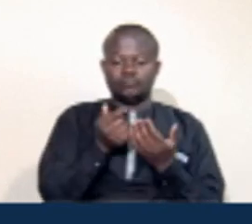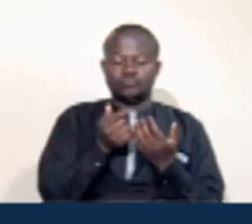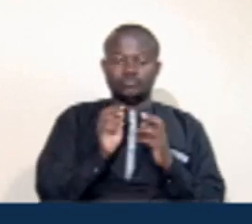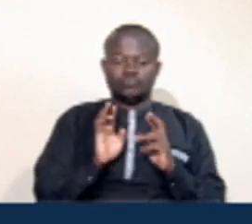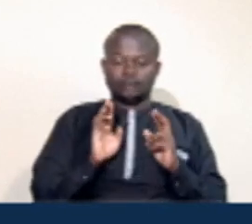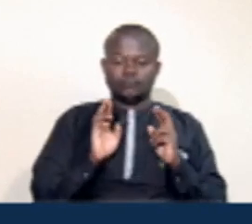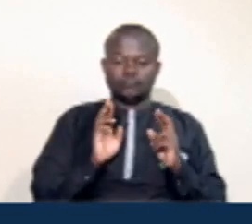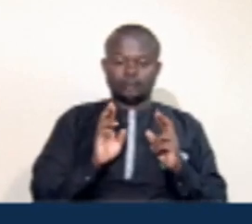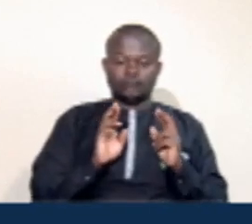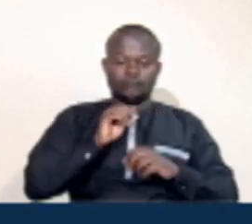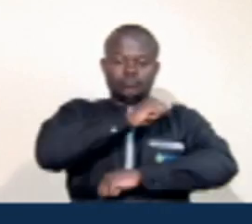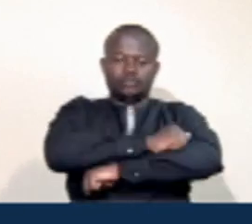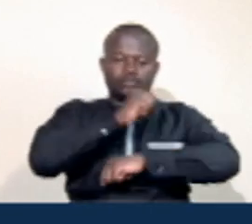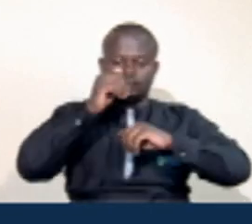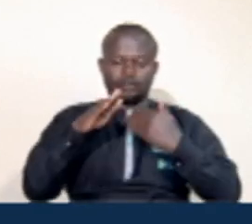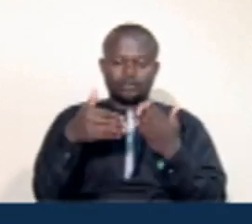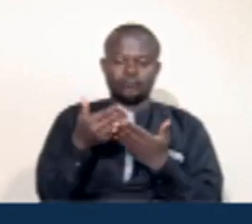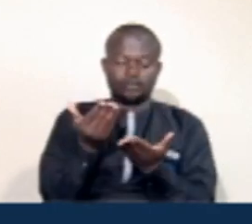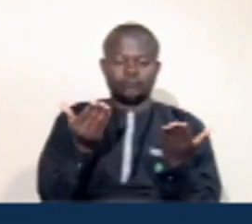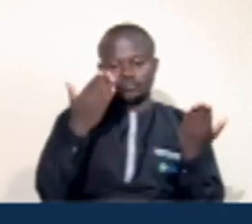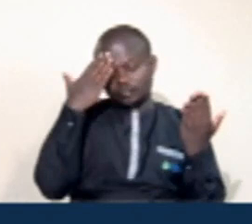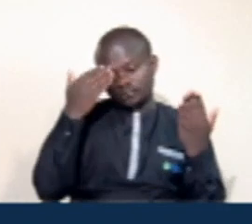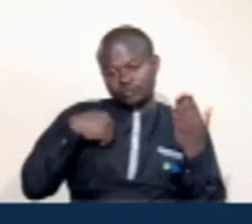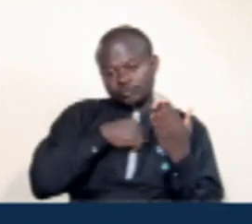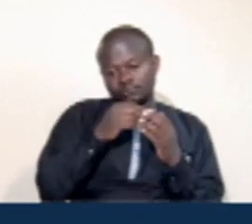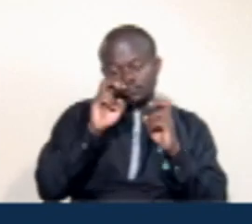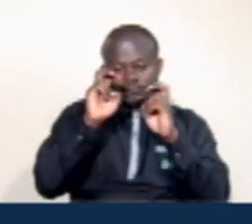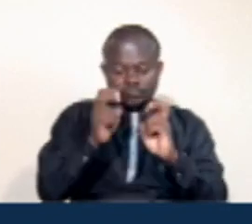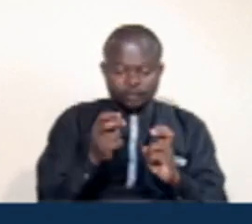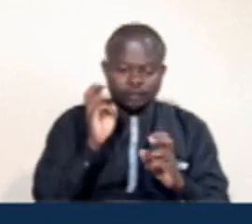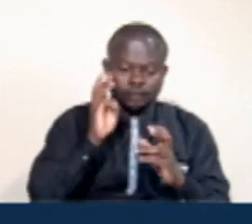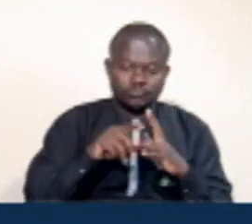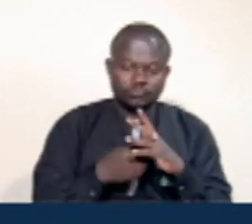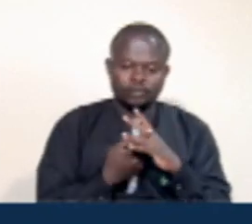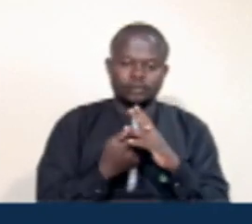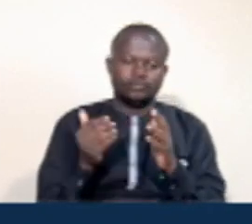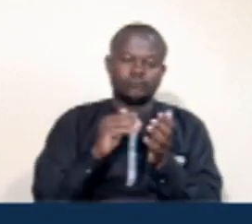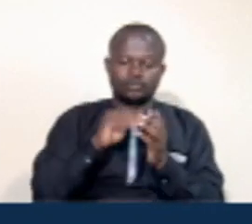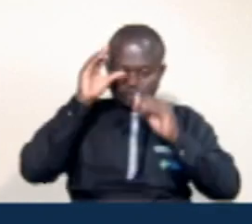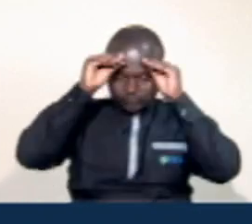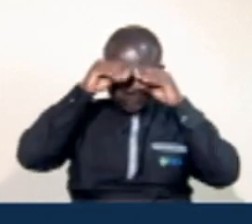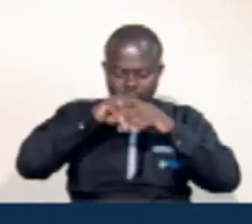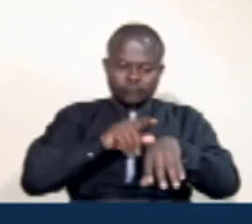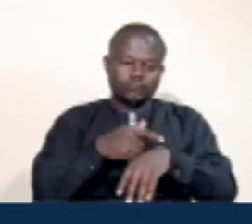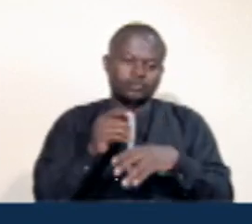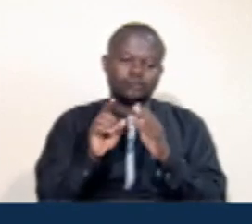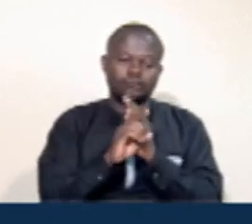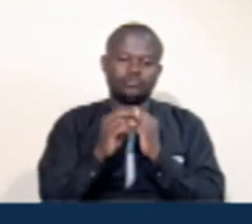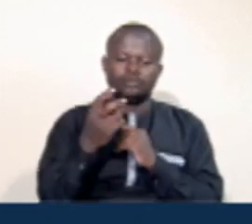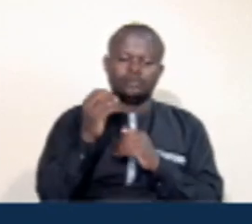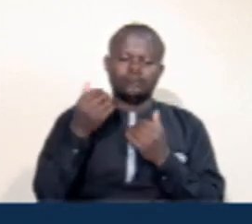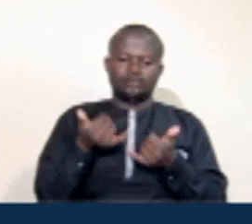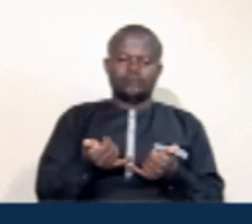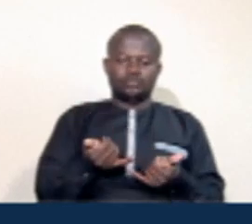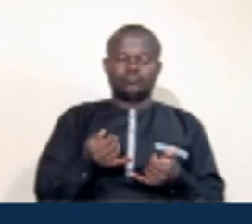rero abanyeshuri kubera ko bazatangira gusubiriramo amasomo mu rugo ku itariki ya 20 ubu